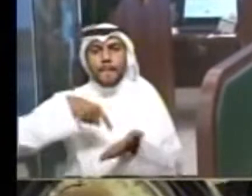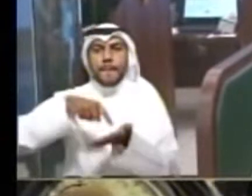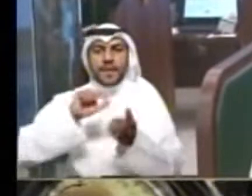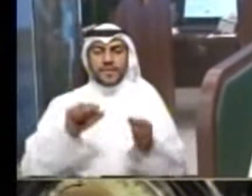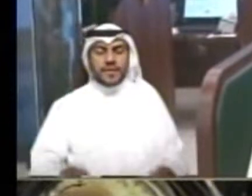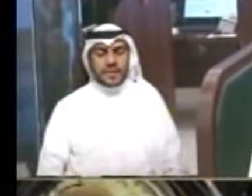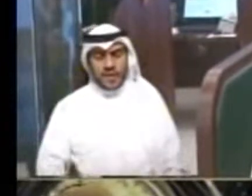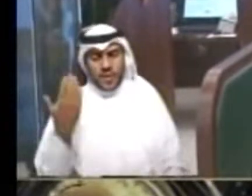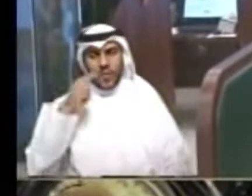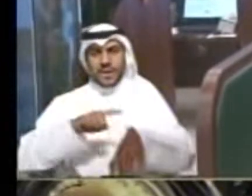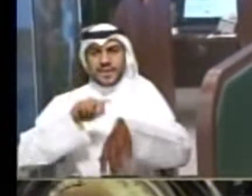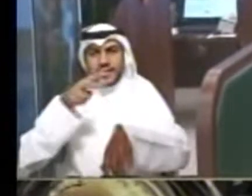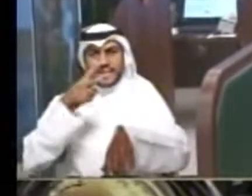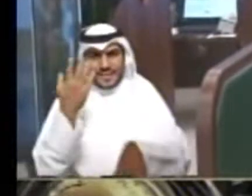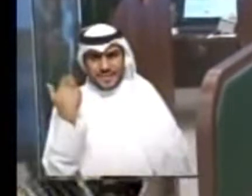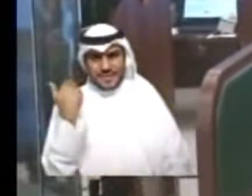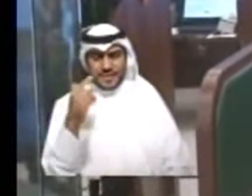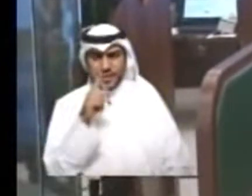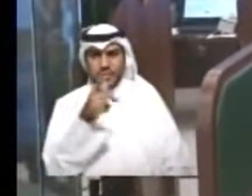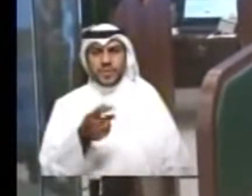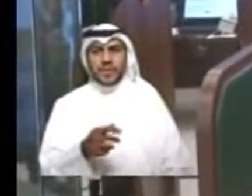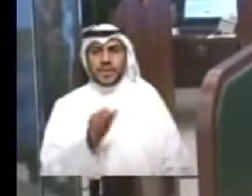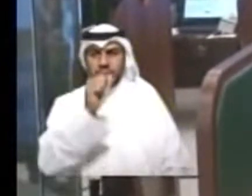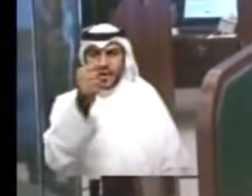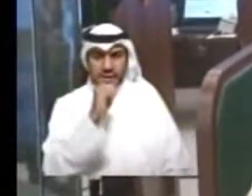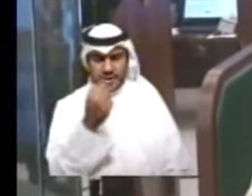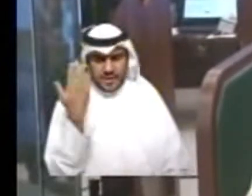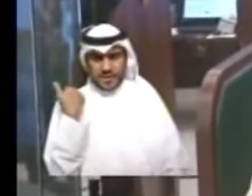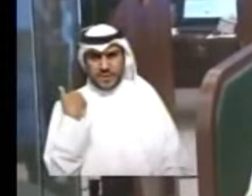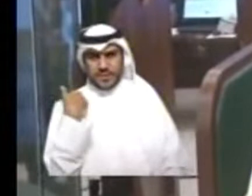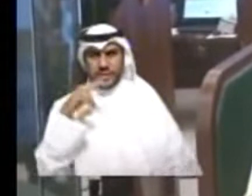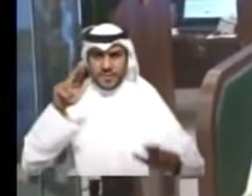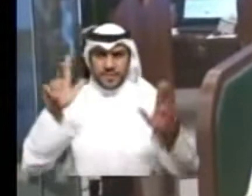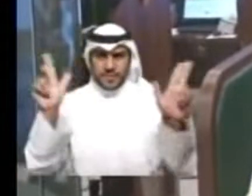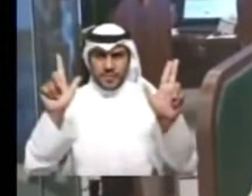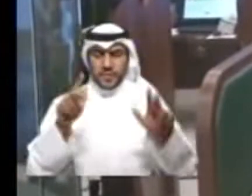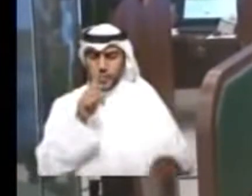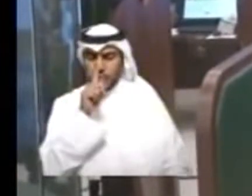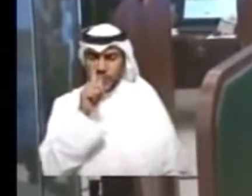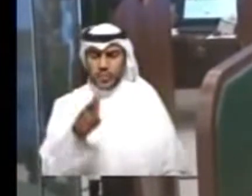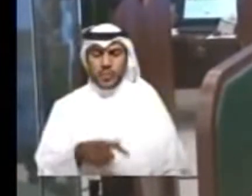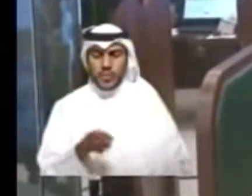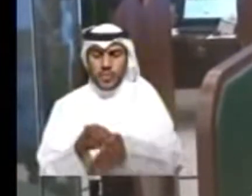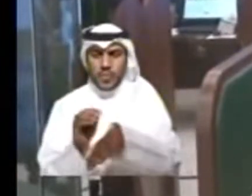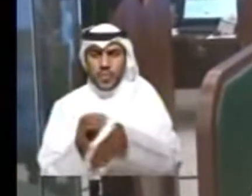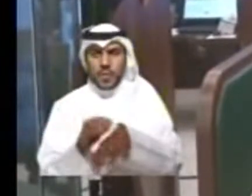الساعات الفائتة زميلي بندر خلال المقابلات في نشرات الأخبار أن إدارة العمليات